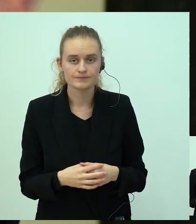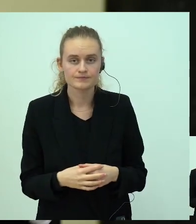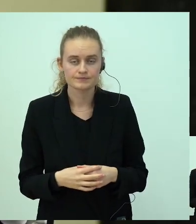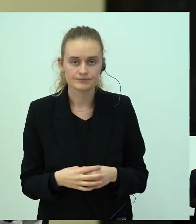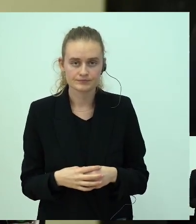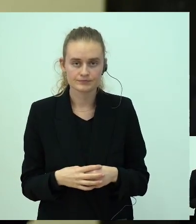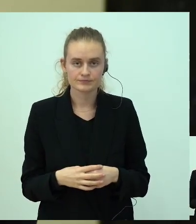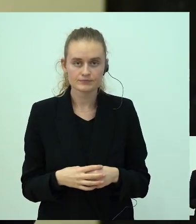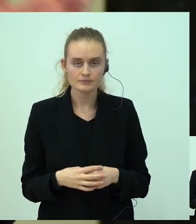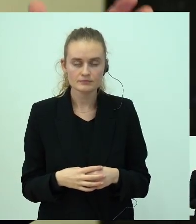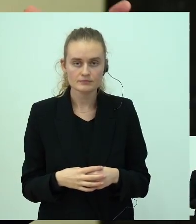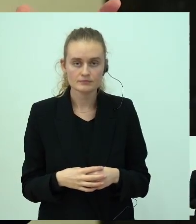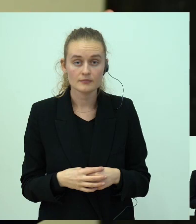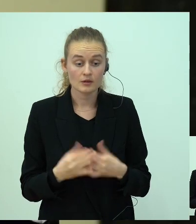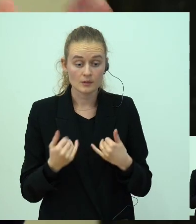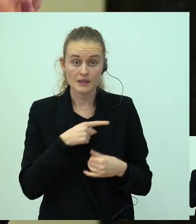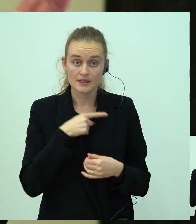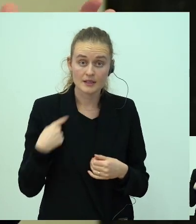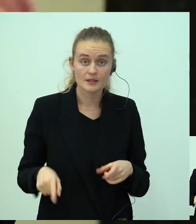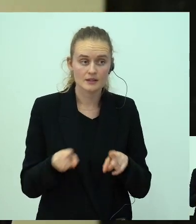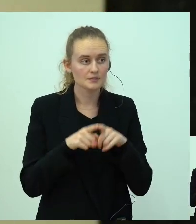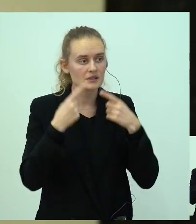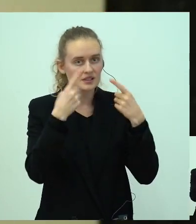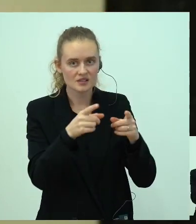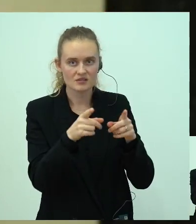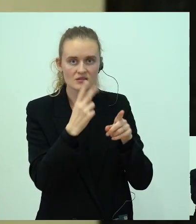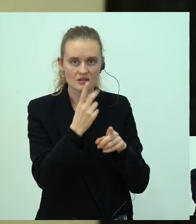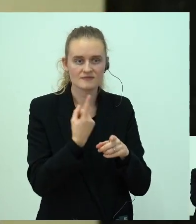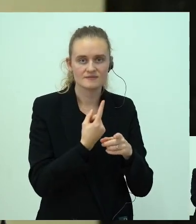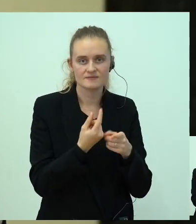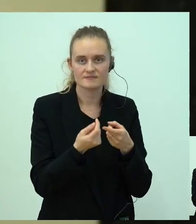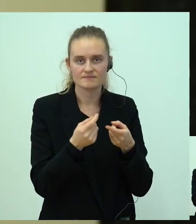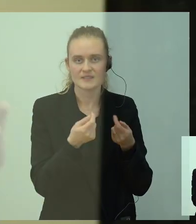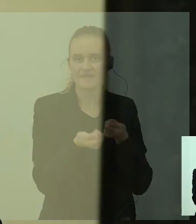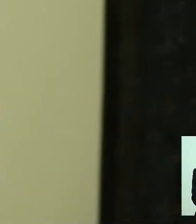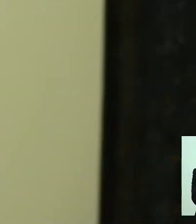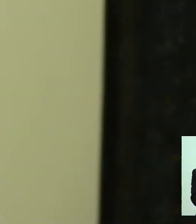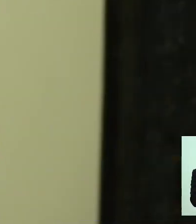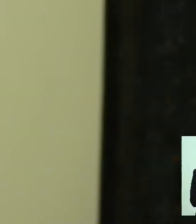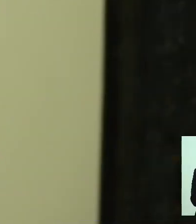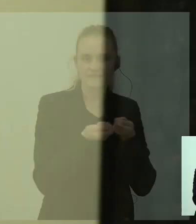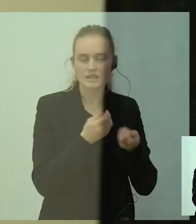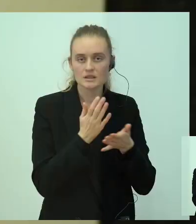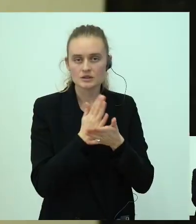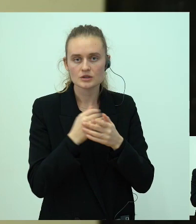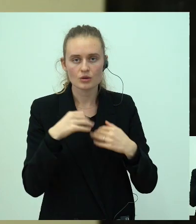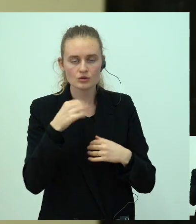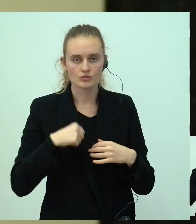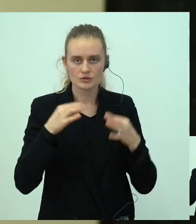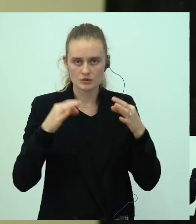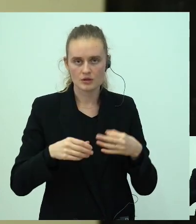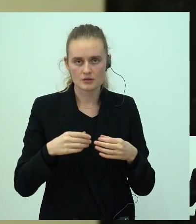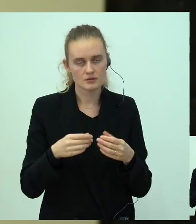Kinija ir kitos autokratiniai režimai šiuo metu dominuoja, kuomet yra svarstomų žmogaus teisės klausimai.